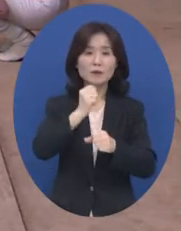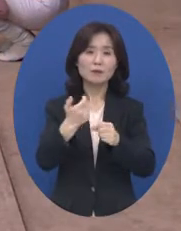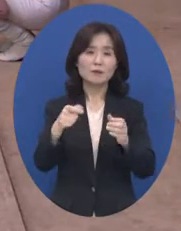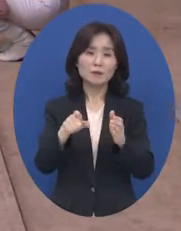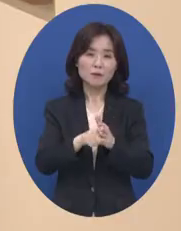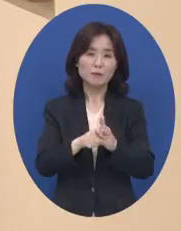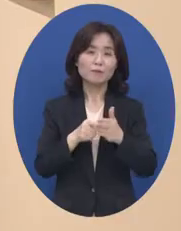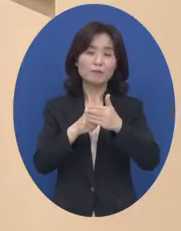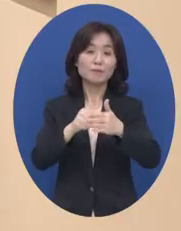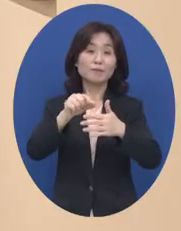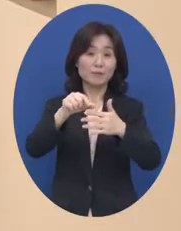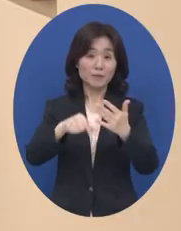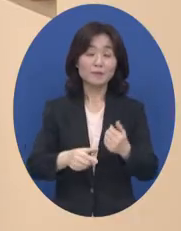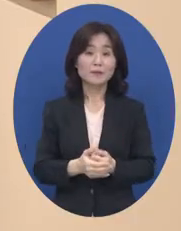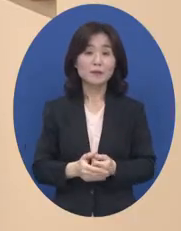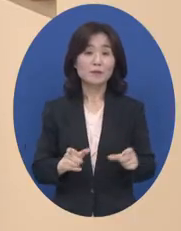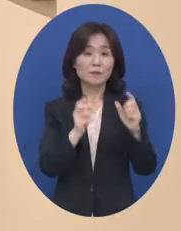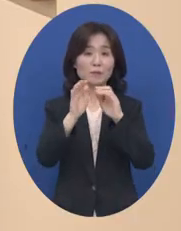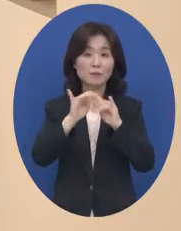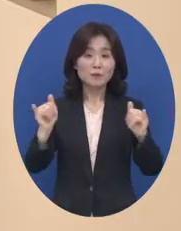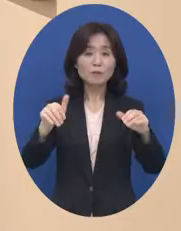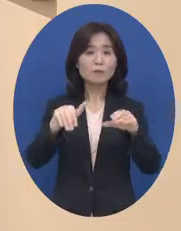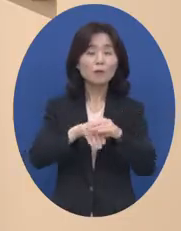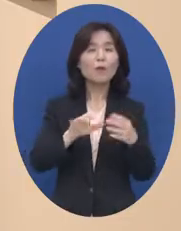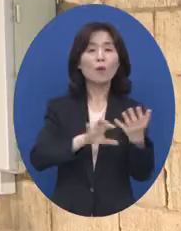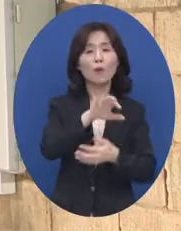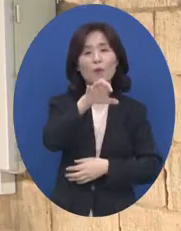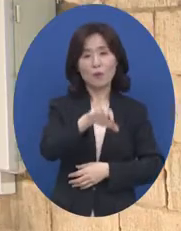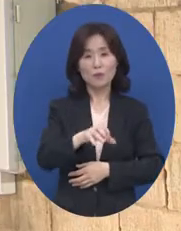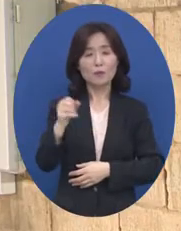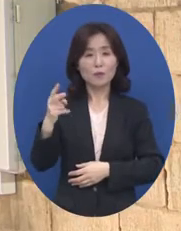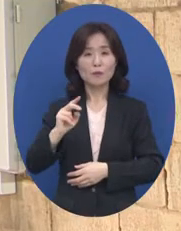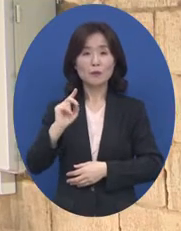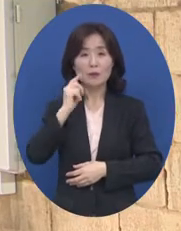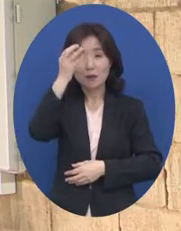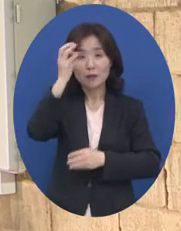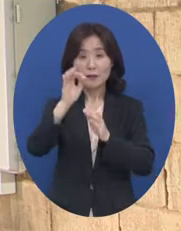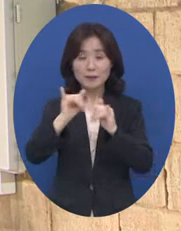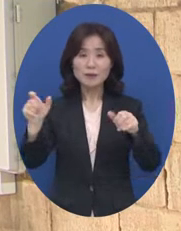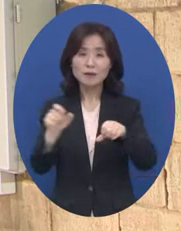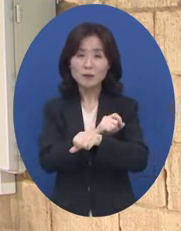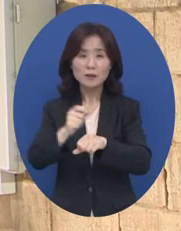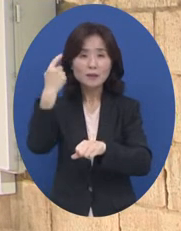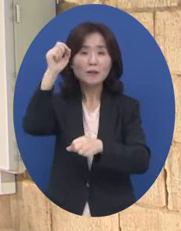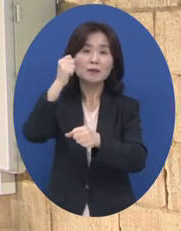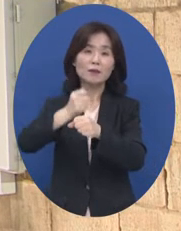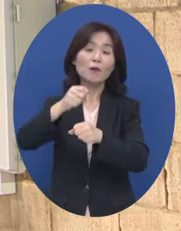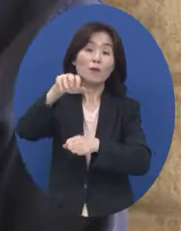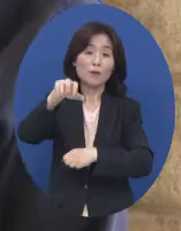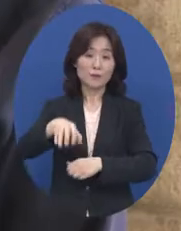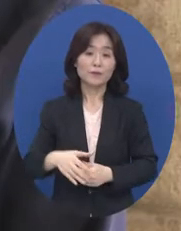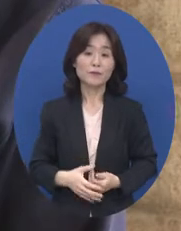프로젝트입니다. 주민들에게는 문화놀이터, 작가들에게는 특별한 창작 공간입니다.